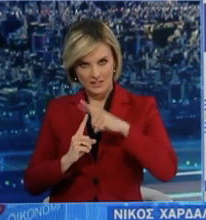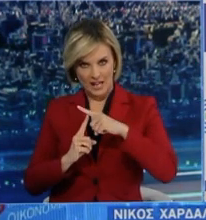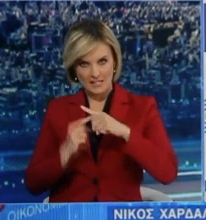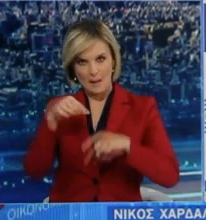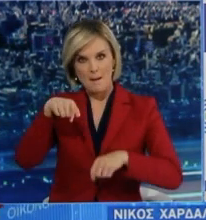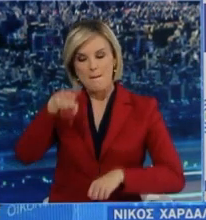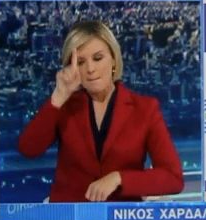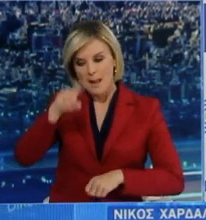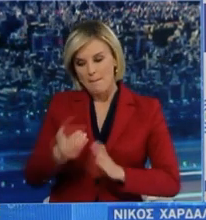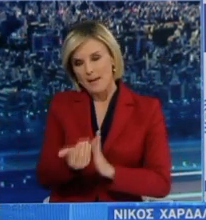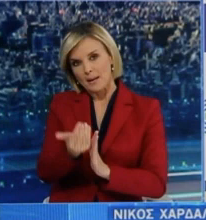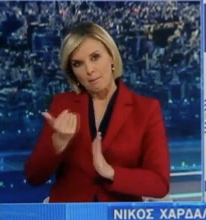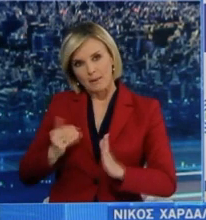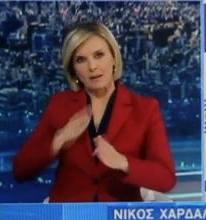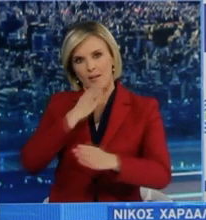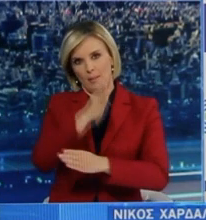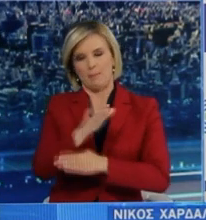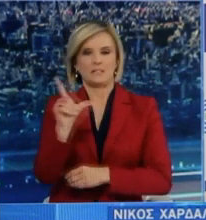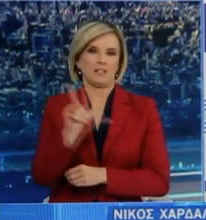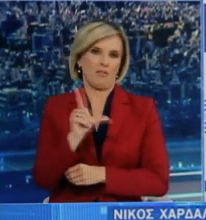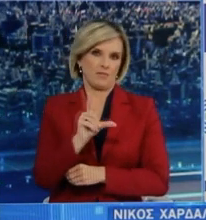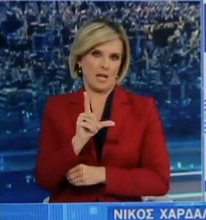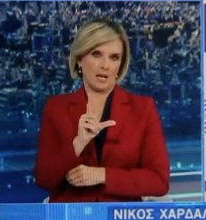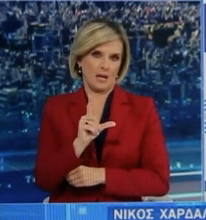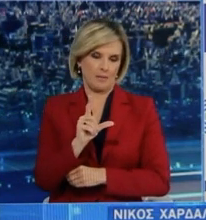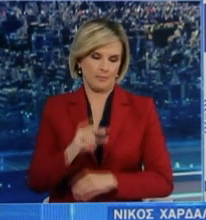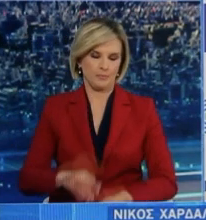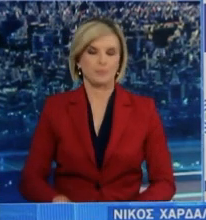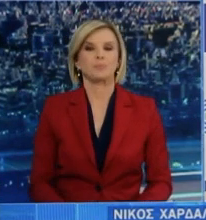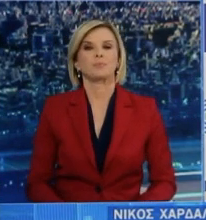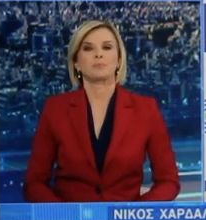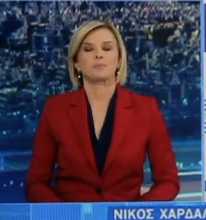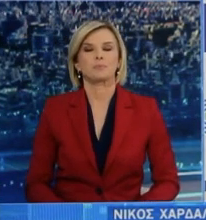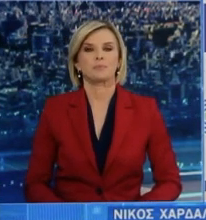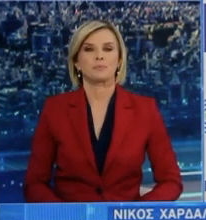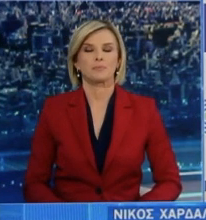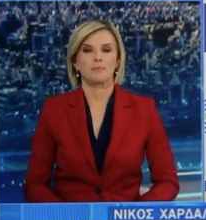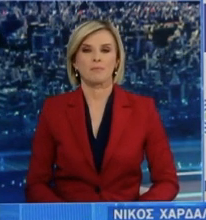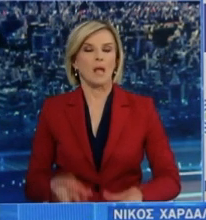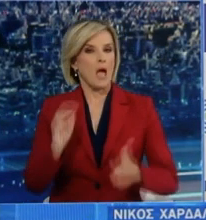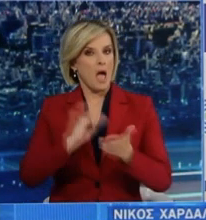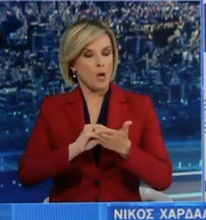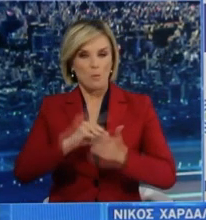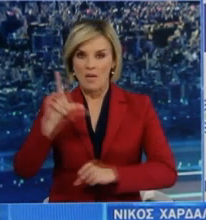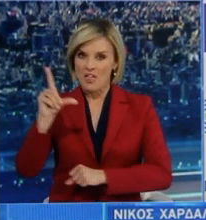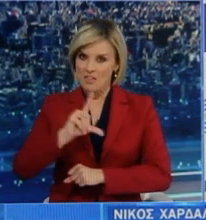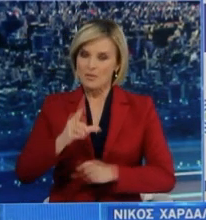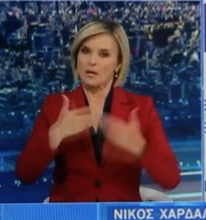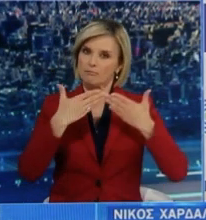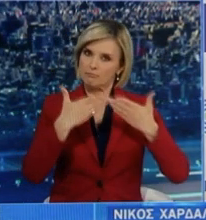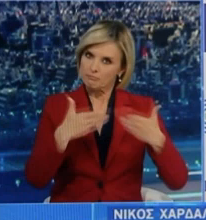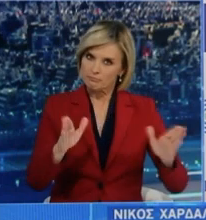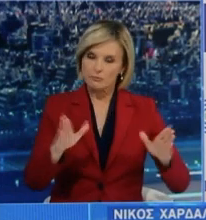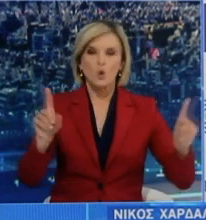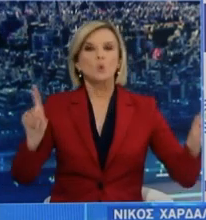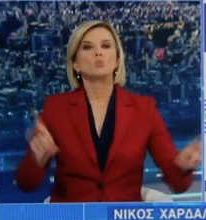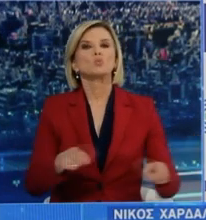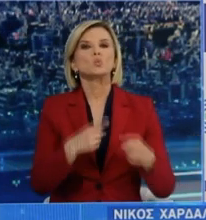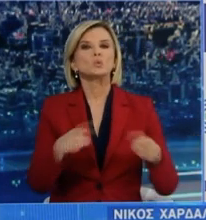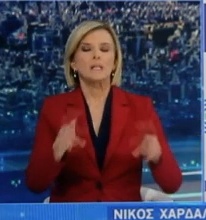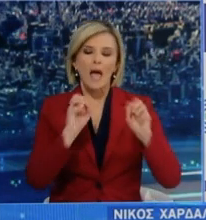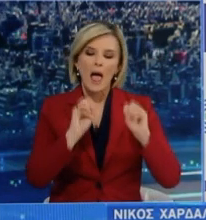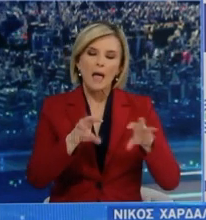ωρών πριν από την προσέλευση στο σχολείο κάθε Δευτέρα πρωί. Επίσης, από τη Δευτέρα επαναλειτουργούν τα μουσικά εκπαιδευτικά